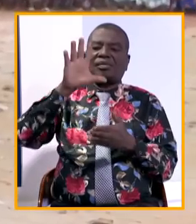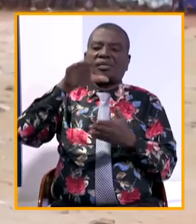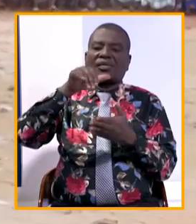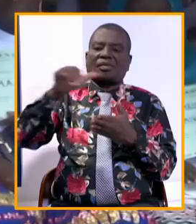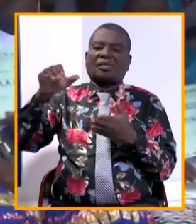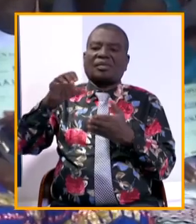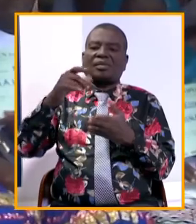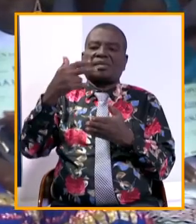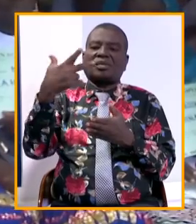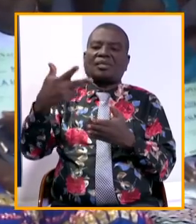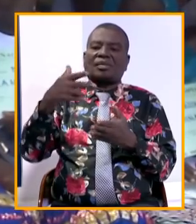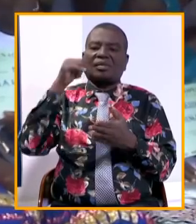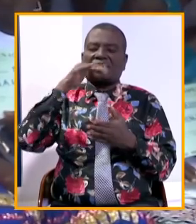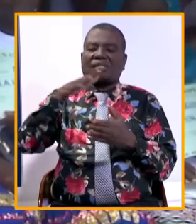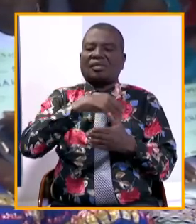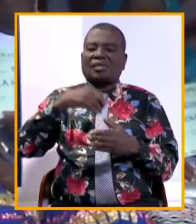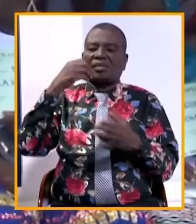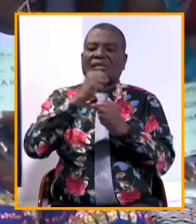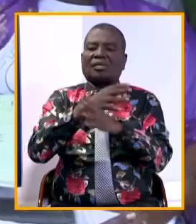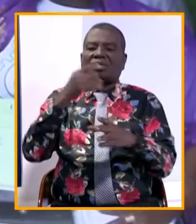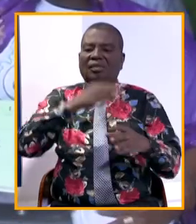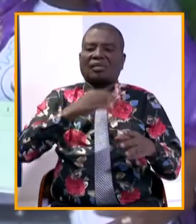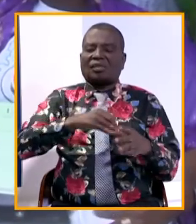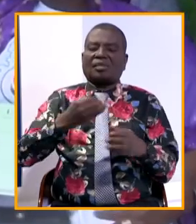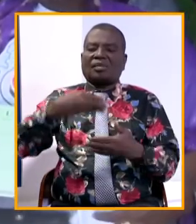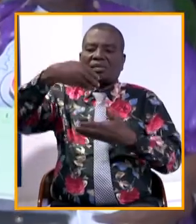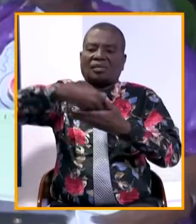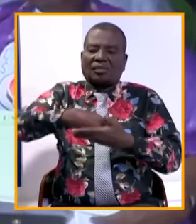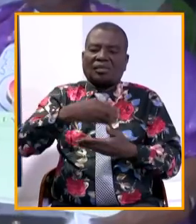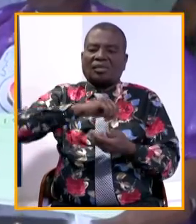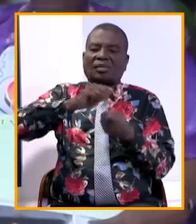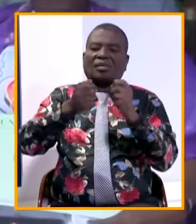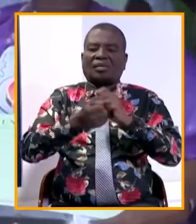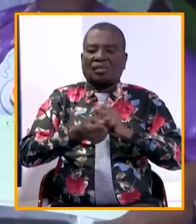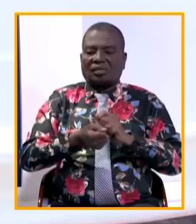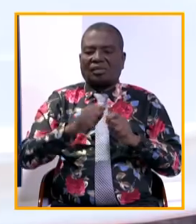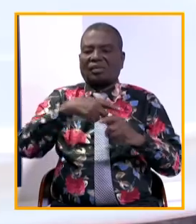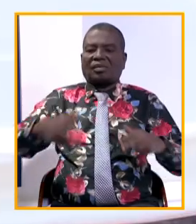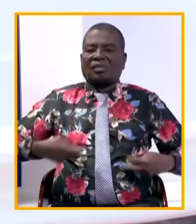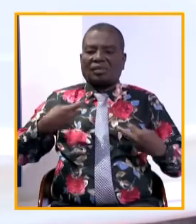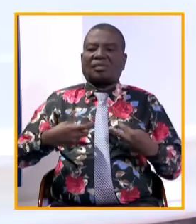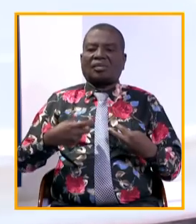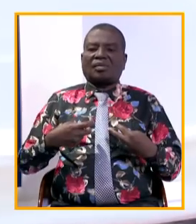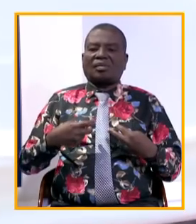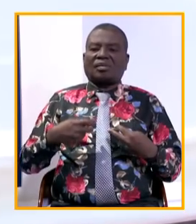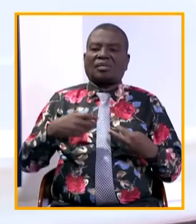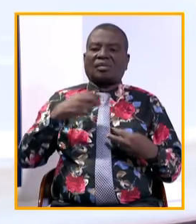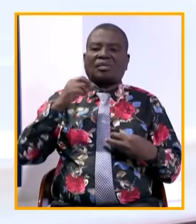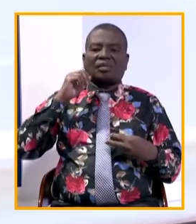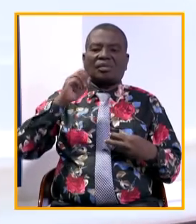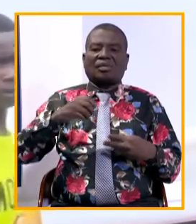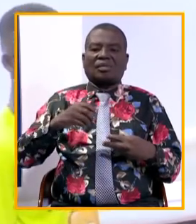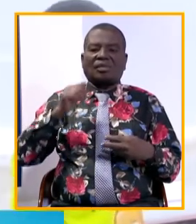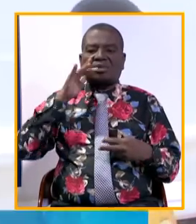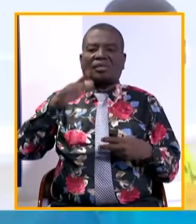déjà bénéficié d'une enveloppe de 125 millions de francs CFA, un appui qui a changé le quotidien des bénéficiaires. Il y a une dame qui était vendeuse de